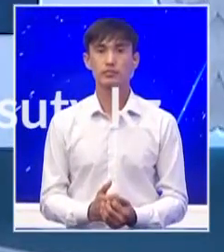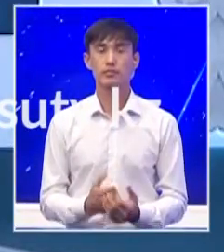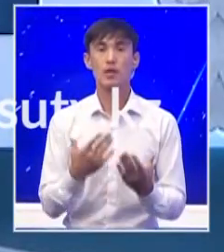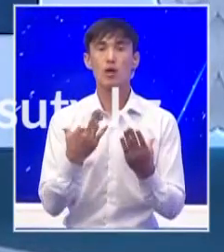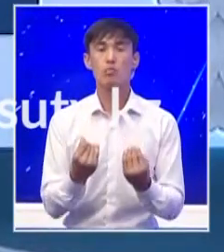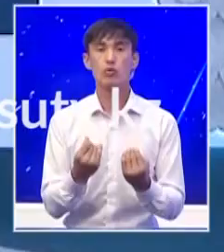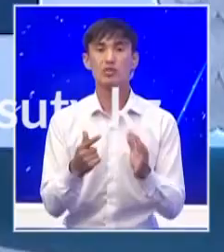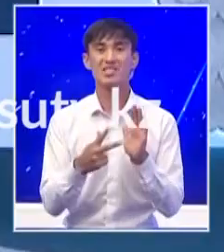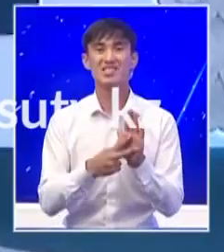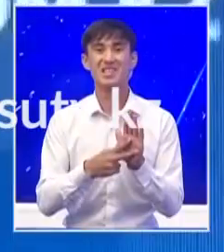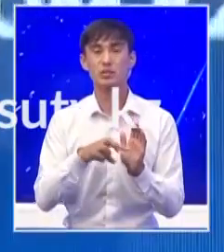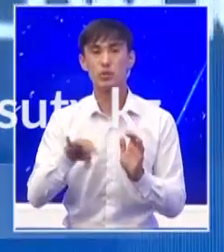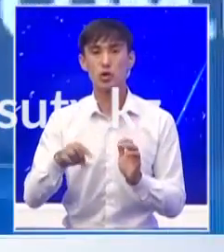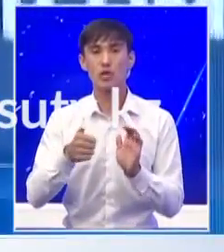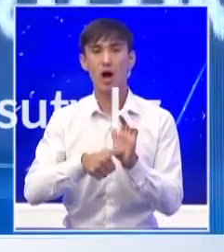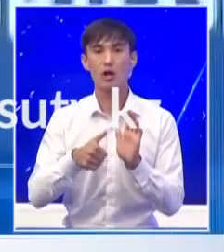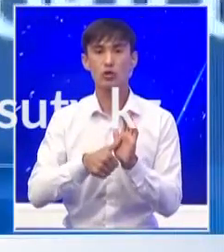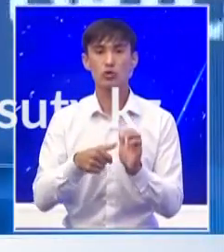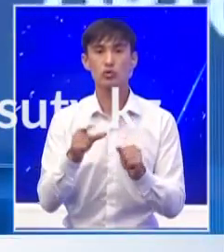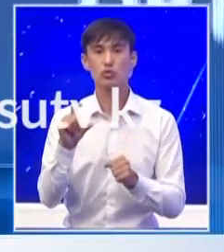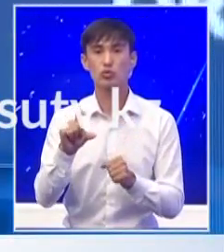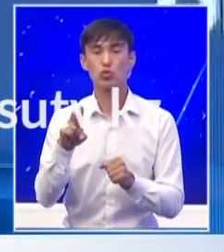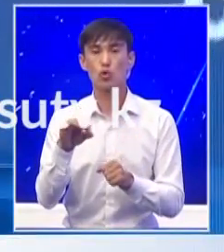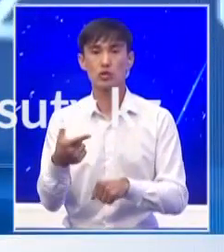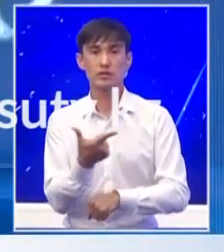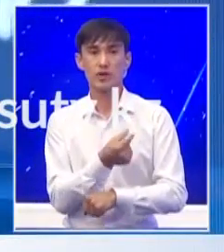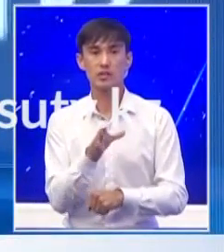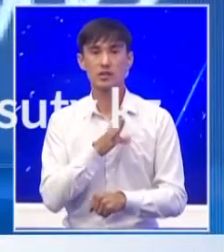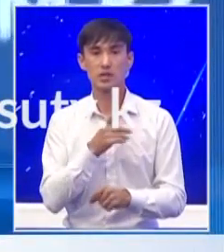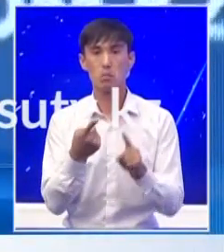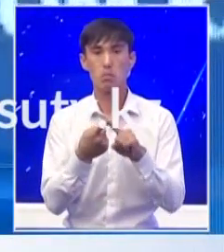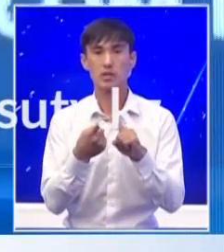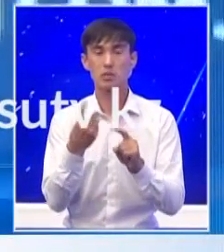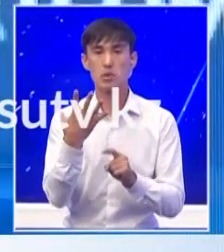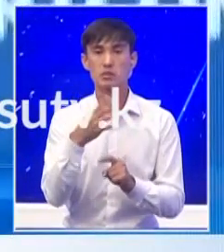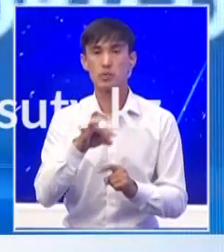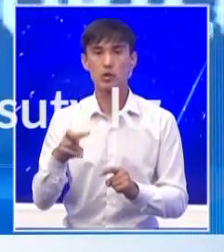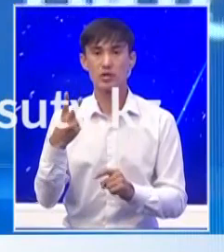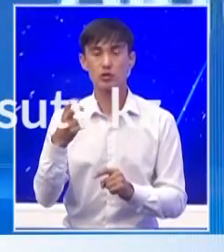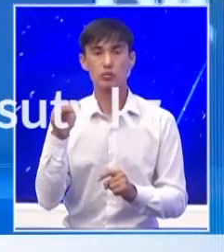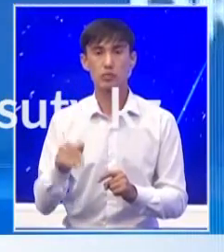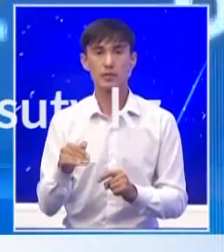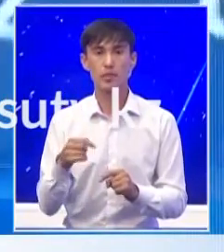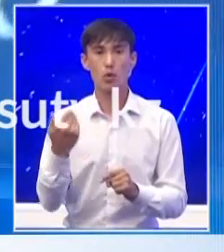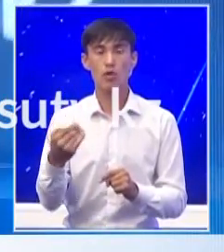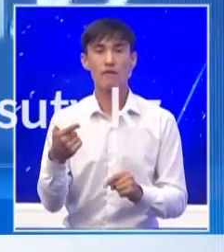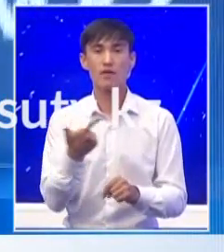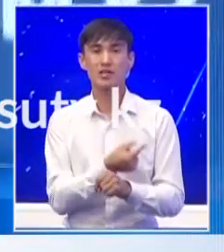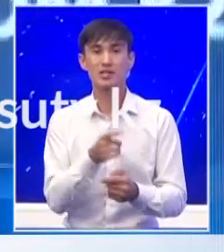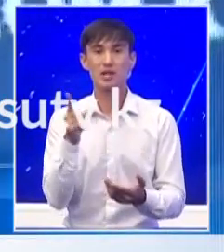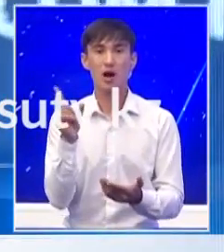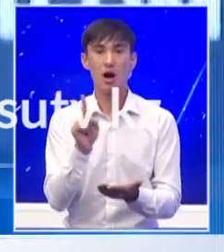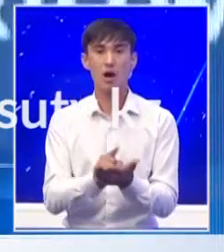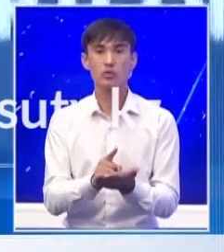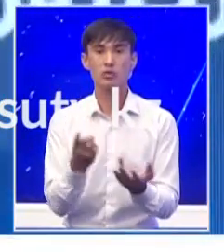Бүгін 8 миллион 600 мың доза салынды. Оның ішінде бірінші бөлігі 5 миллион 200 мың. Ол вакцина алуы тиіс халық